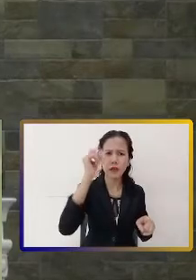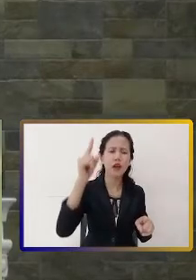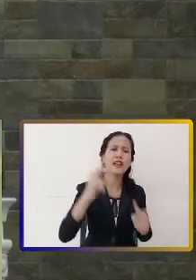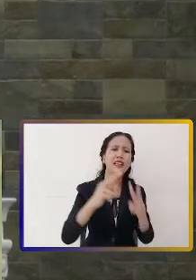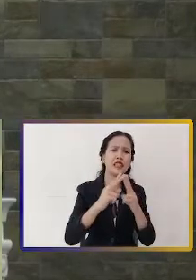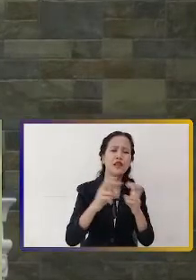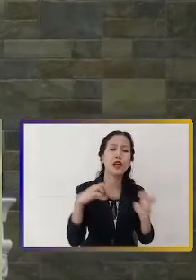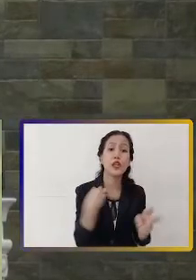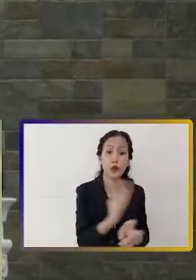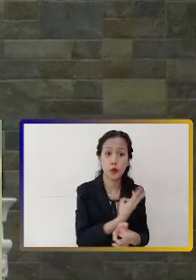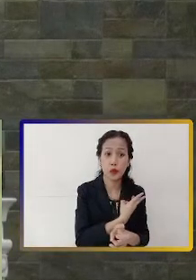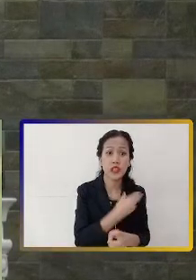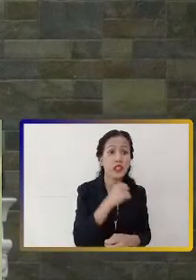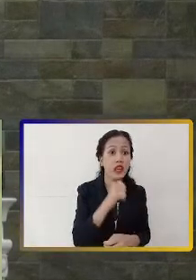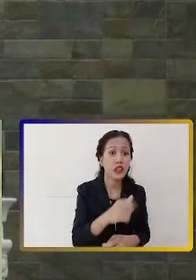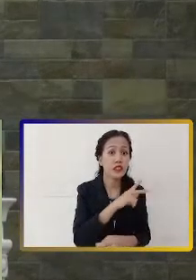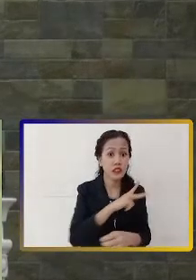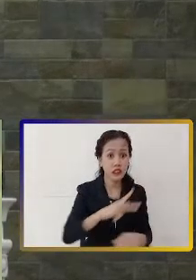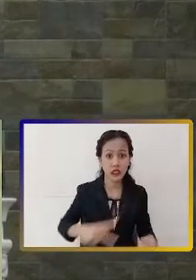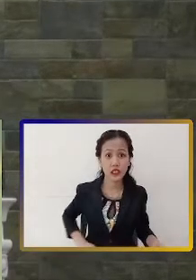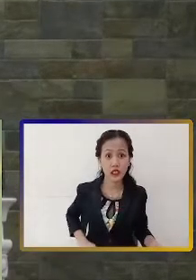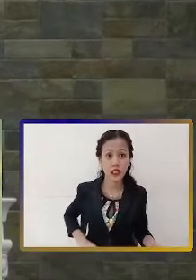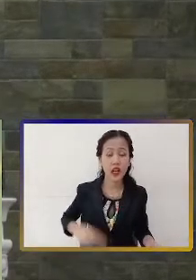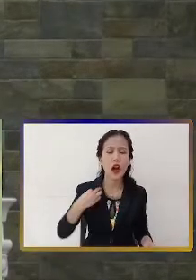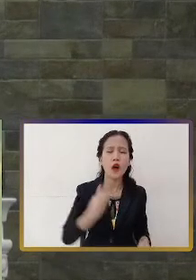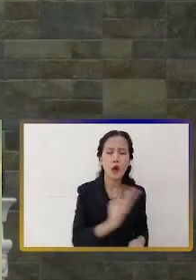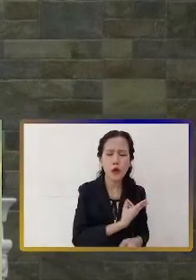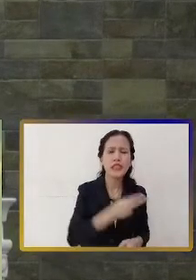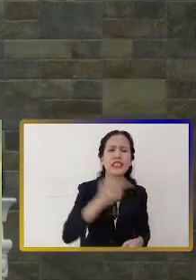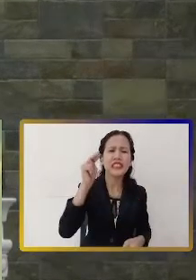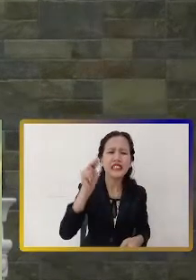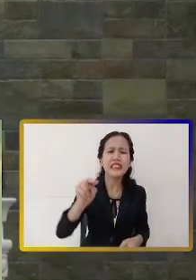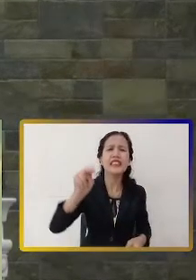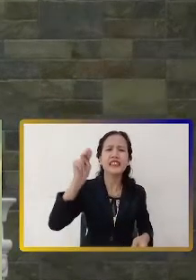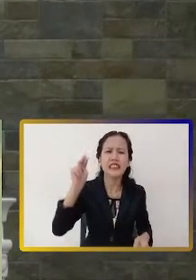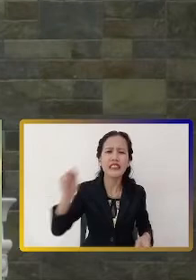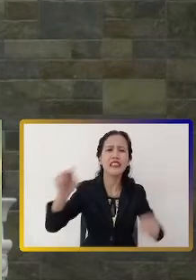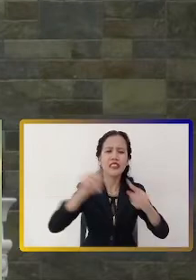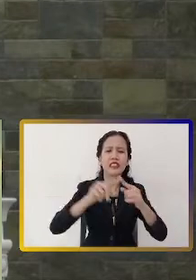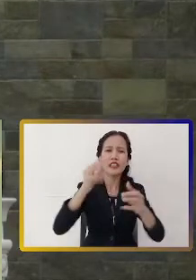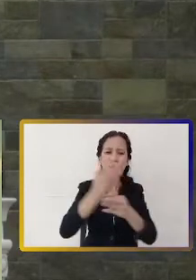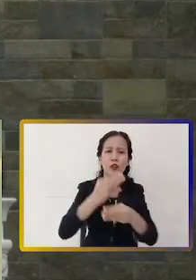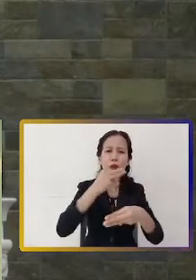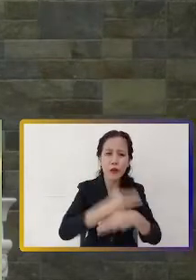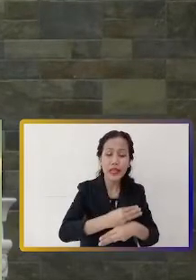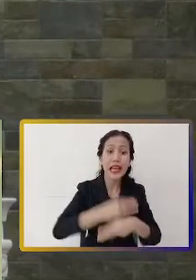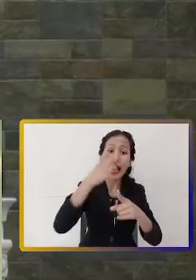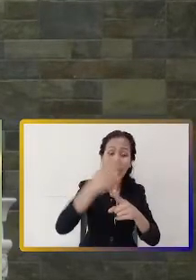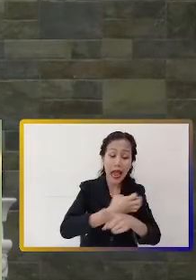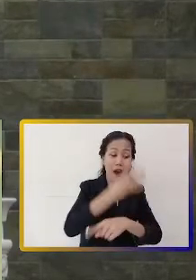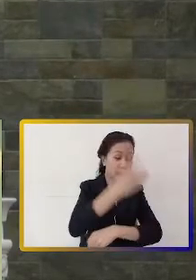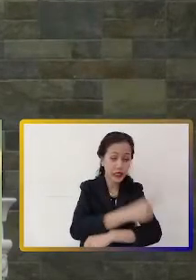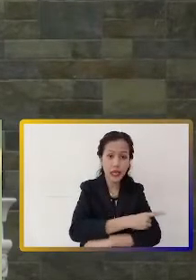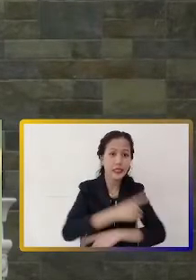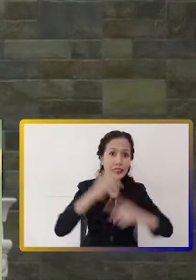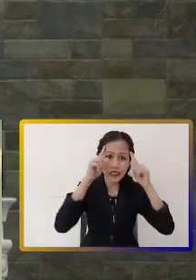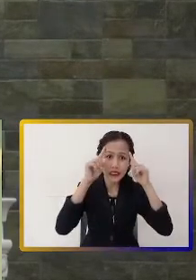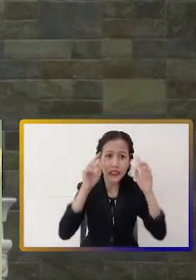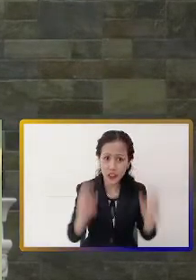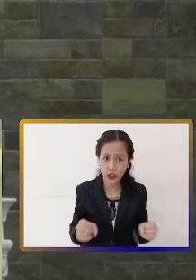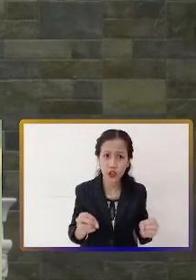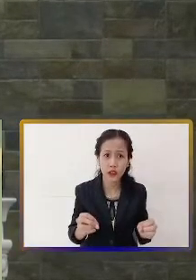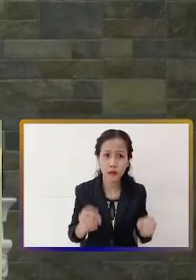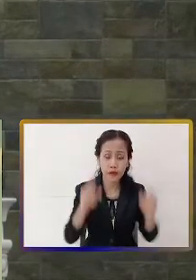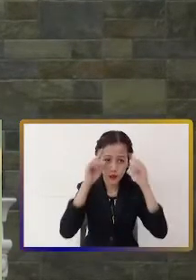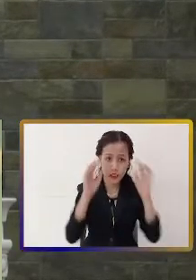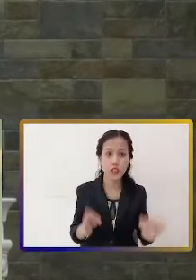mga kapatid, kailangan po natin araw-araw gumawa ng decision. You see? And in every decision,